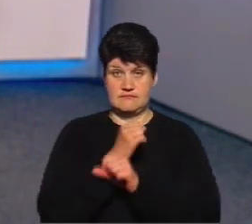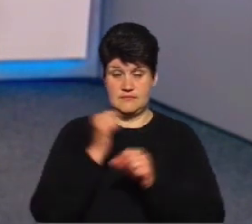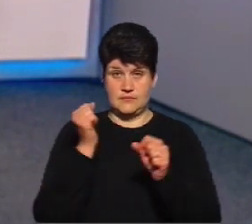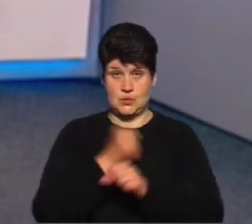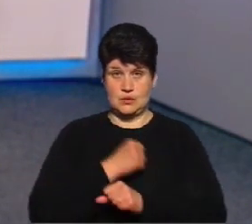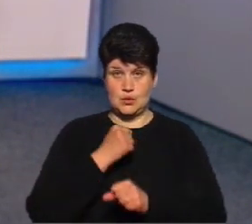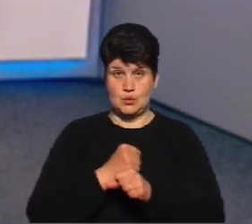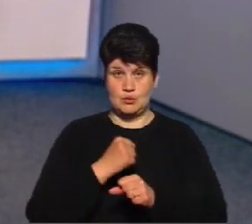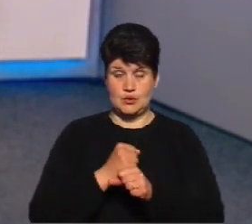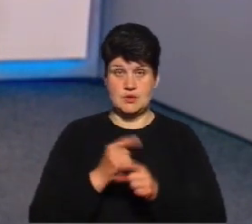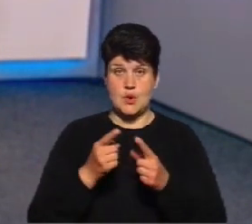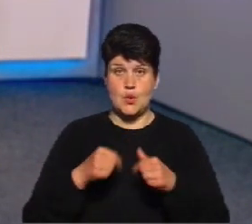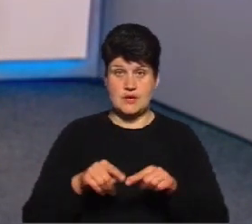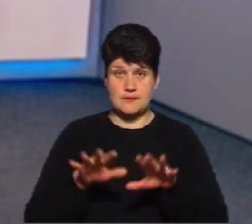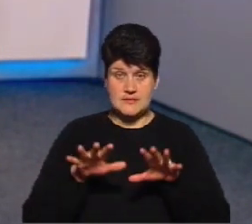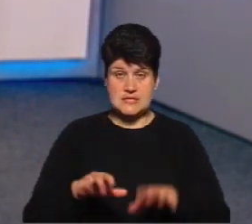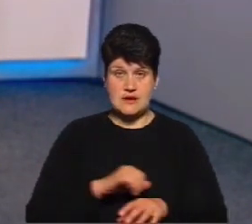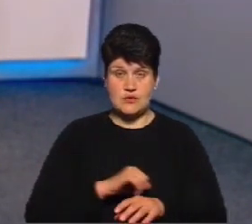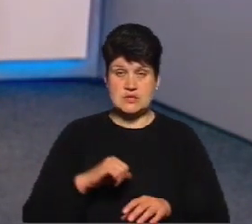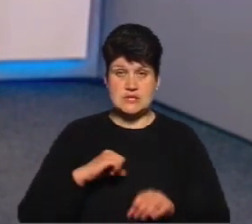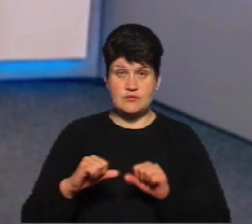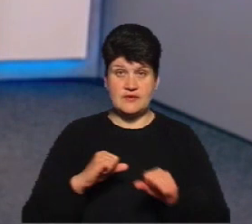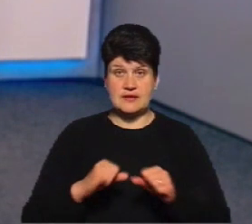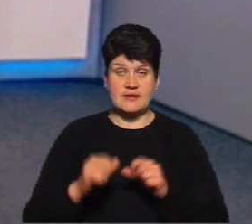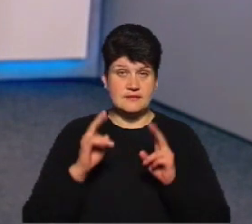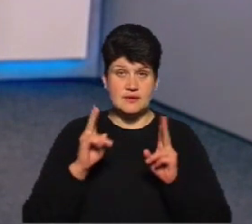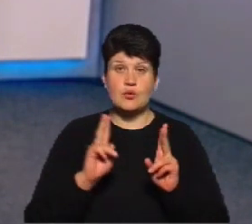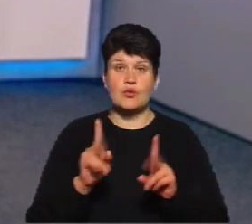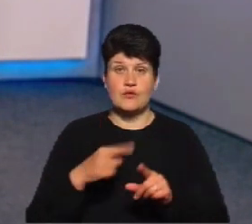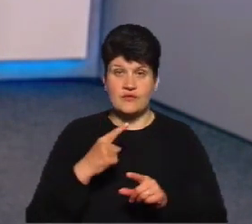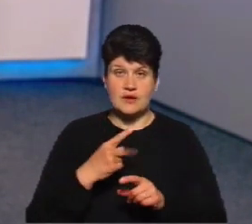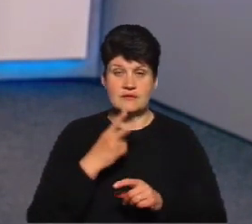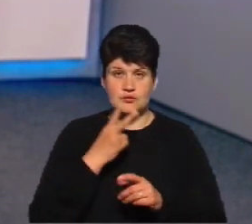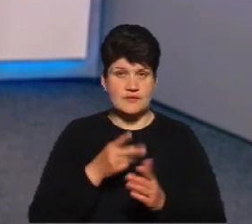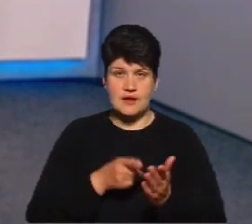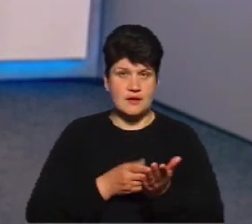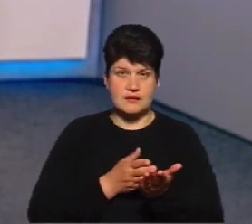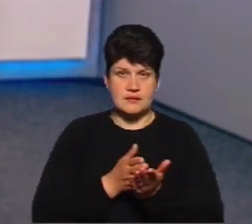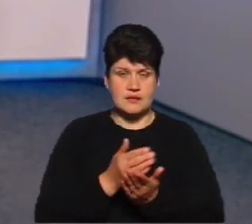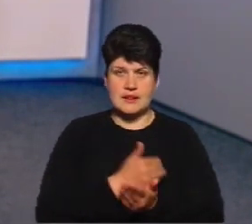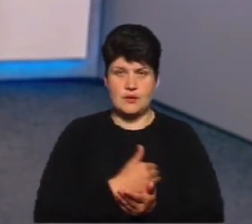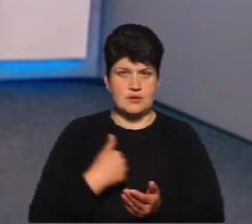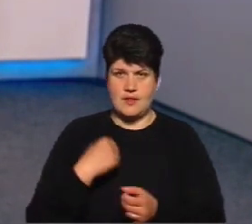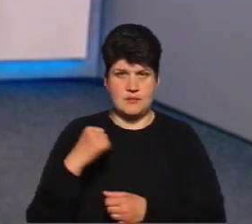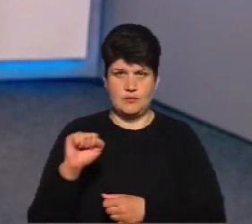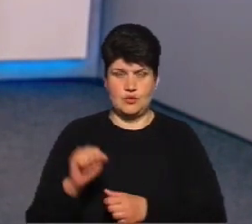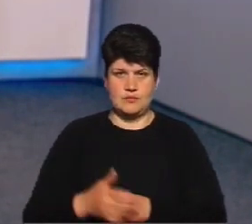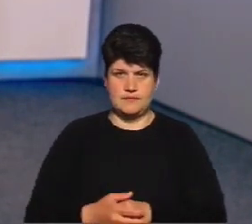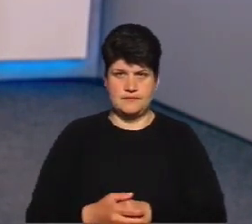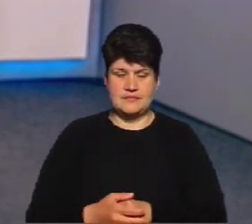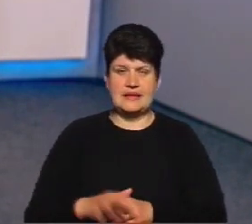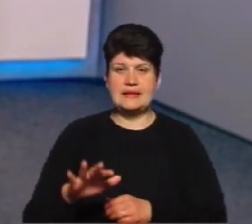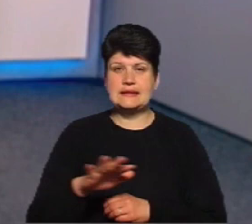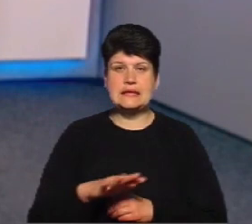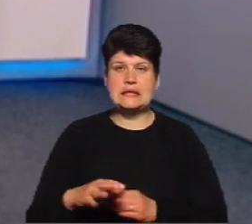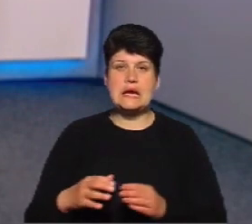місцевого самоврядування. Не знаю, про яку ви громаду говорите, але очевидно, що вона не була націлена перемогти у фонді. Ще одне. Територіальні